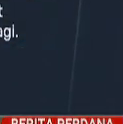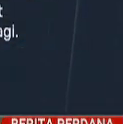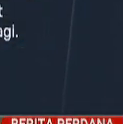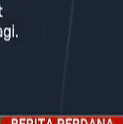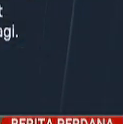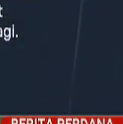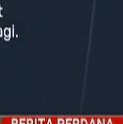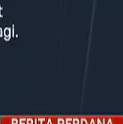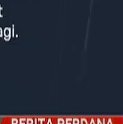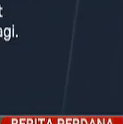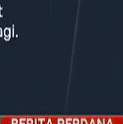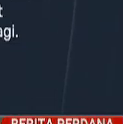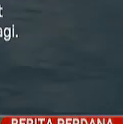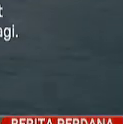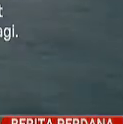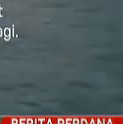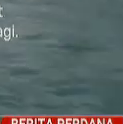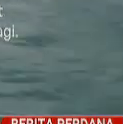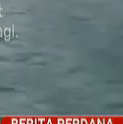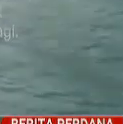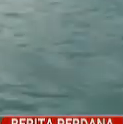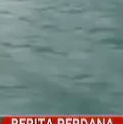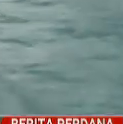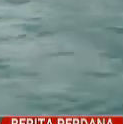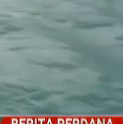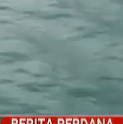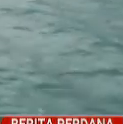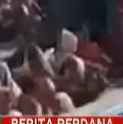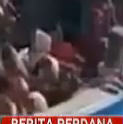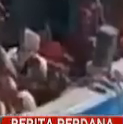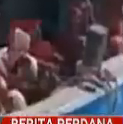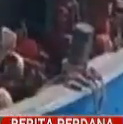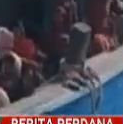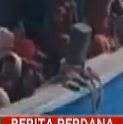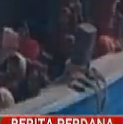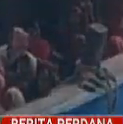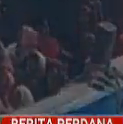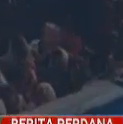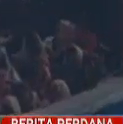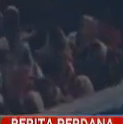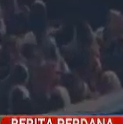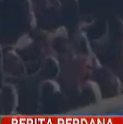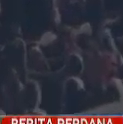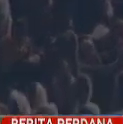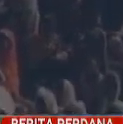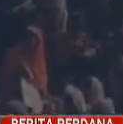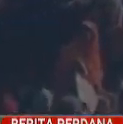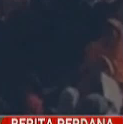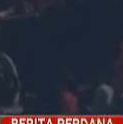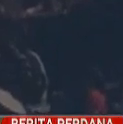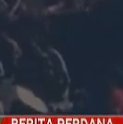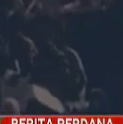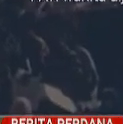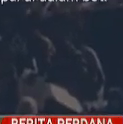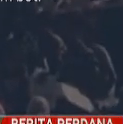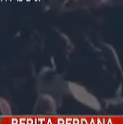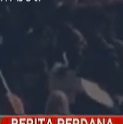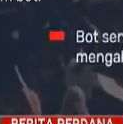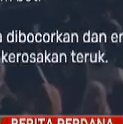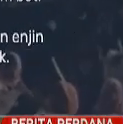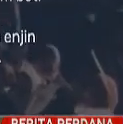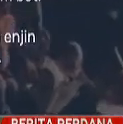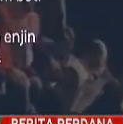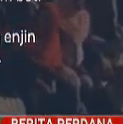129.6 km dari barat Pulau Langkawi tepat pukul 10.26 pagi. Dua bulan kemudian, iaitu pada 8